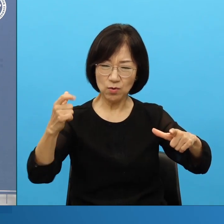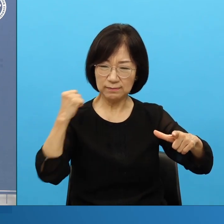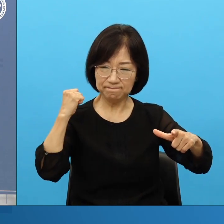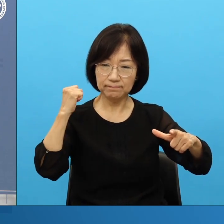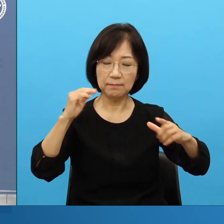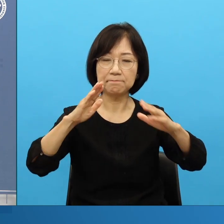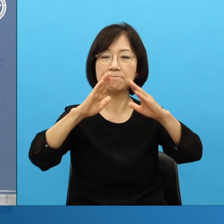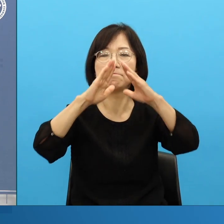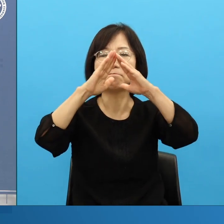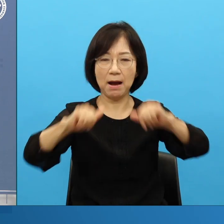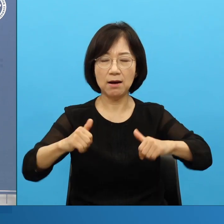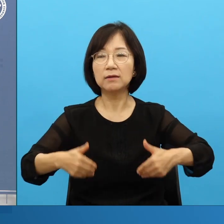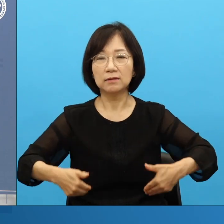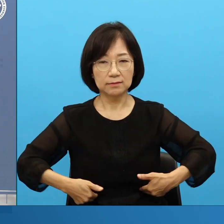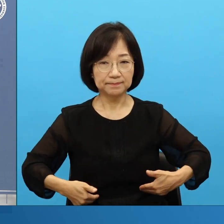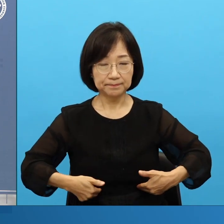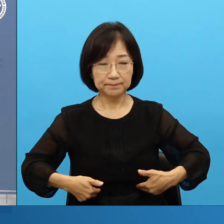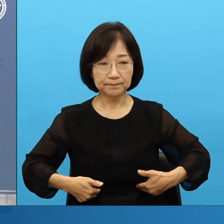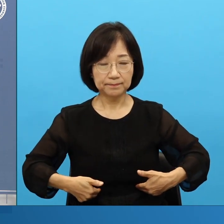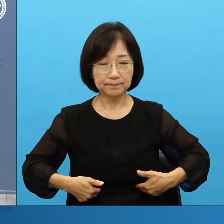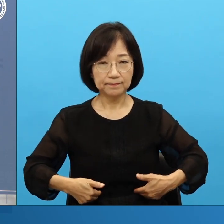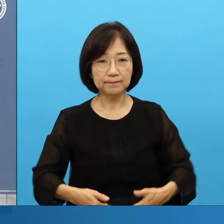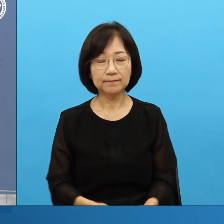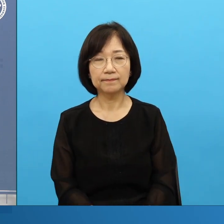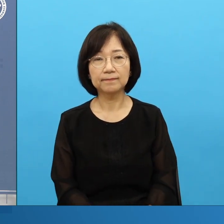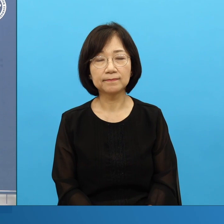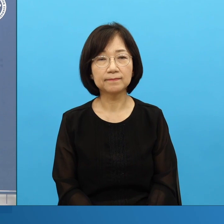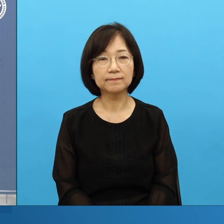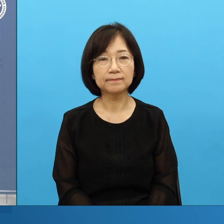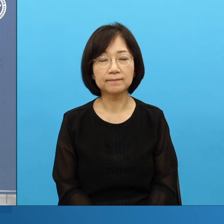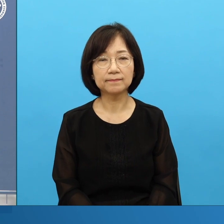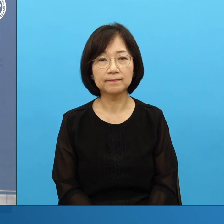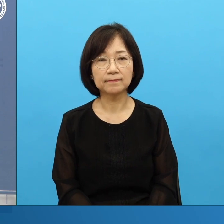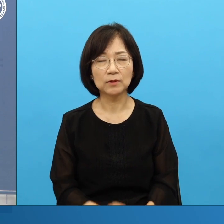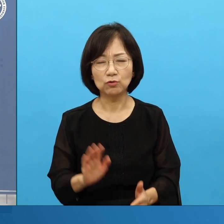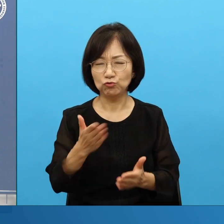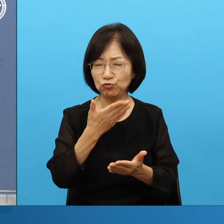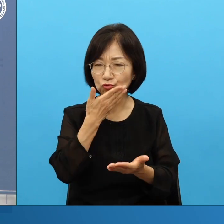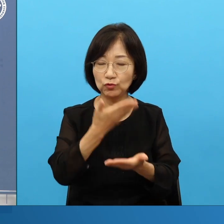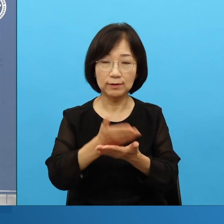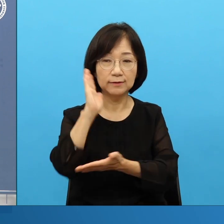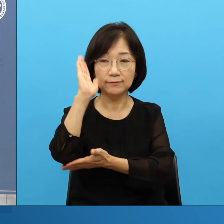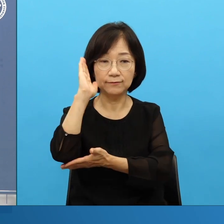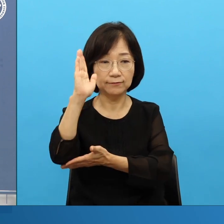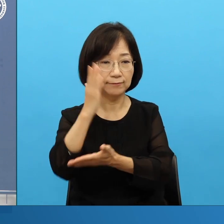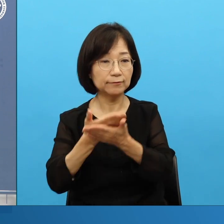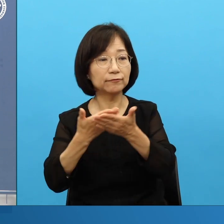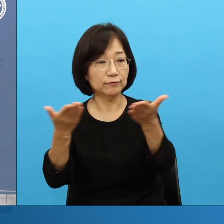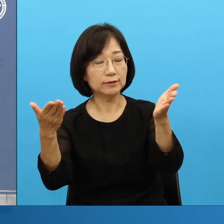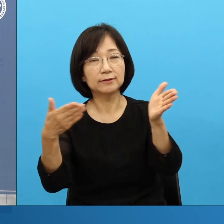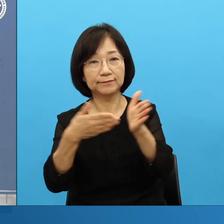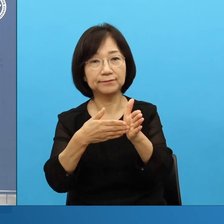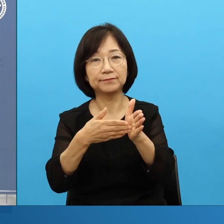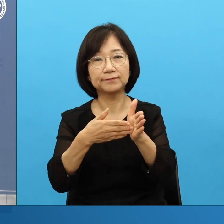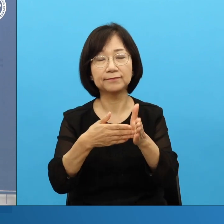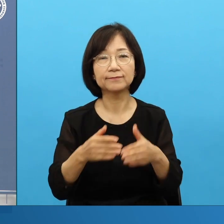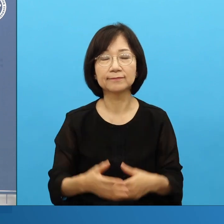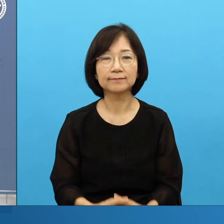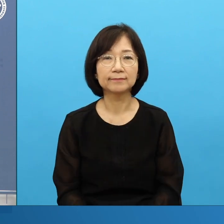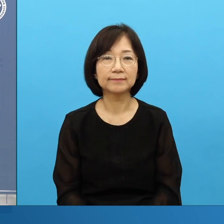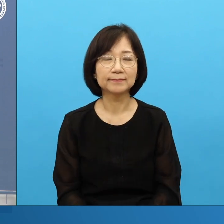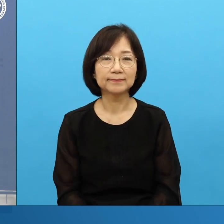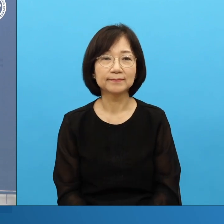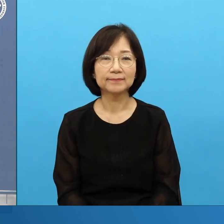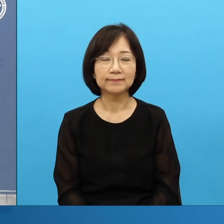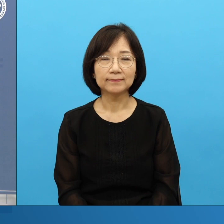He says that we must demolish and destroy this 굉장한 stronghold. 메시지를 던진 거죠. He gave a tremendous message. 여러분